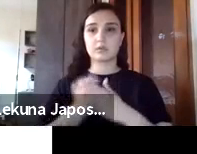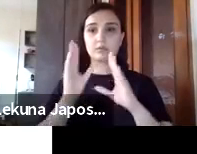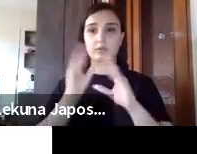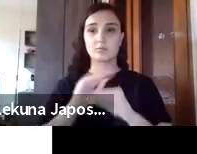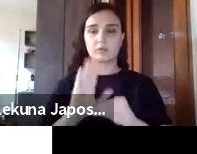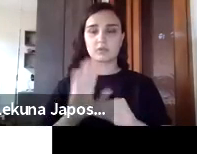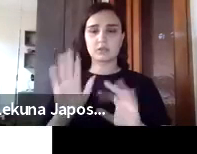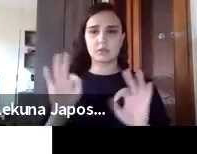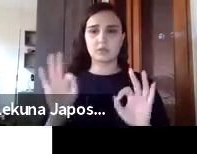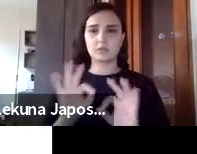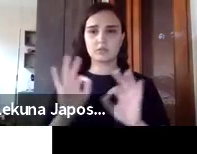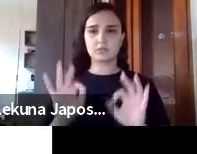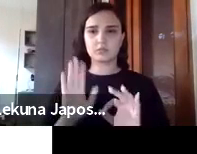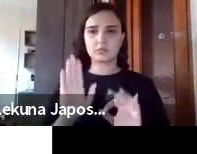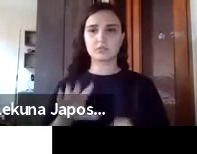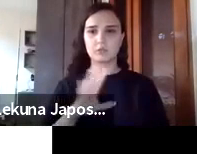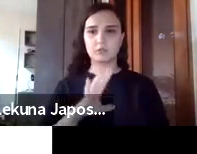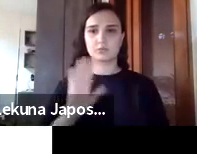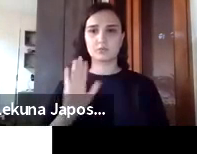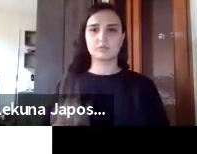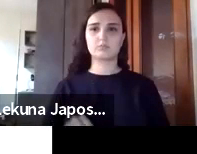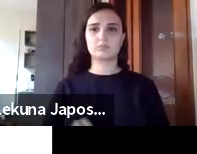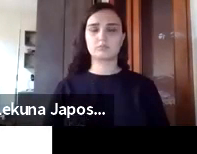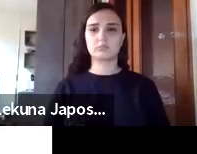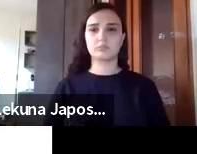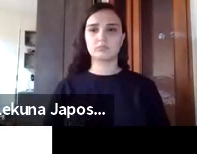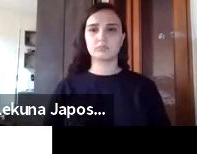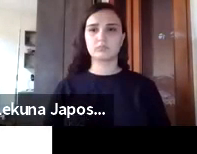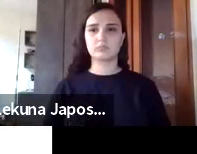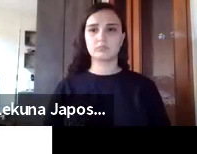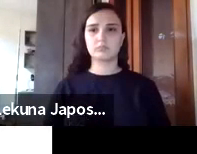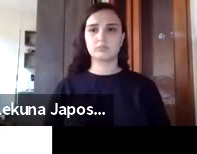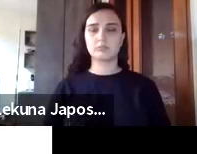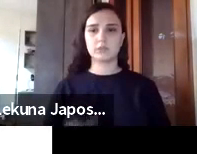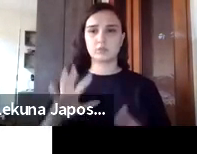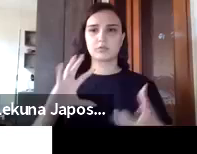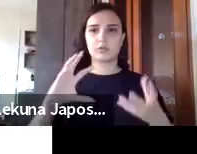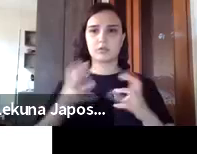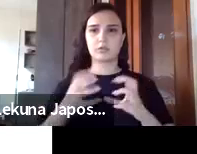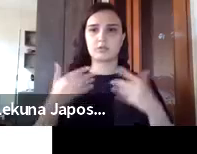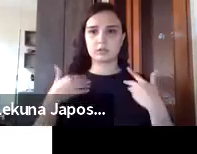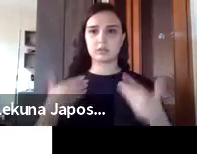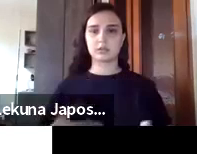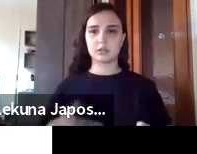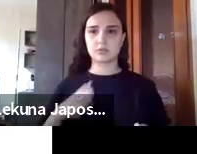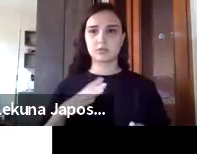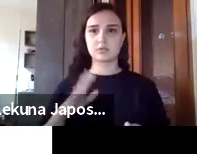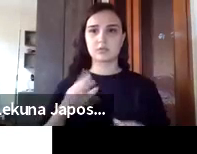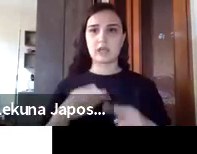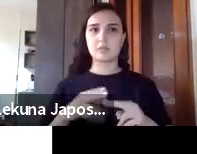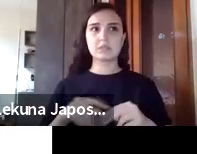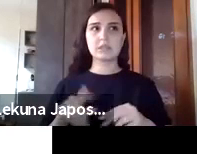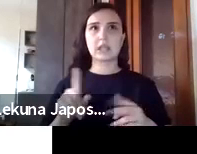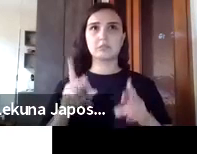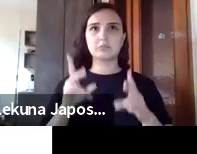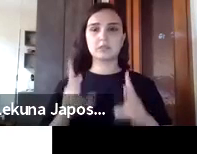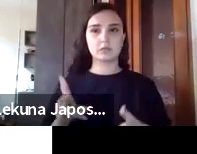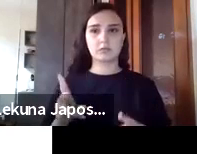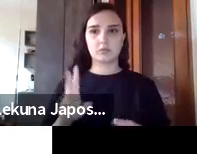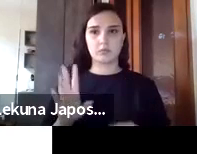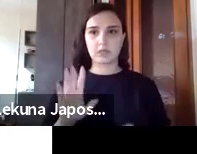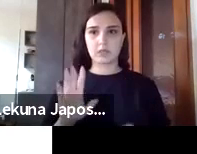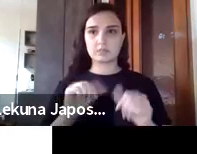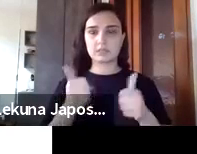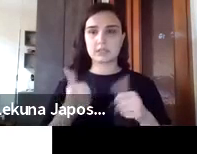არაუშავს. იყოს გაუთვებელი მაისურით, ხო? ამით ხო ქვეყანა არ იქცევა, ანუ მსგავსი